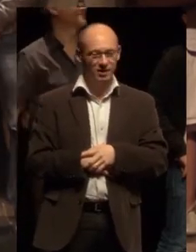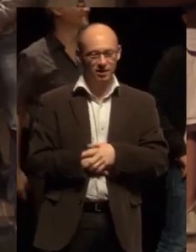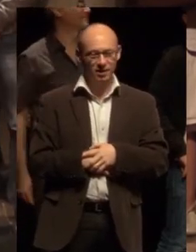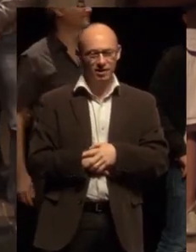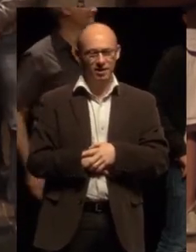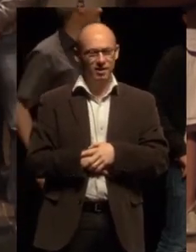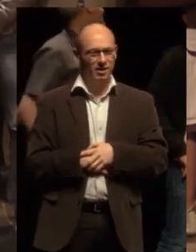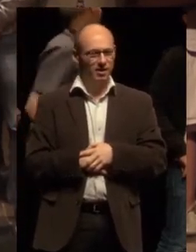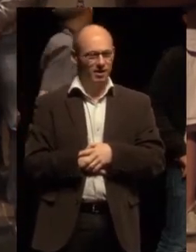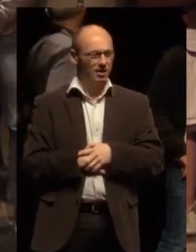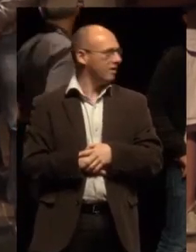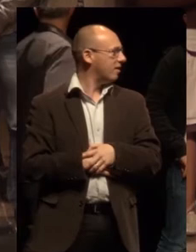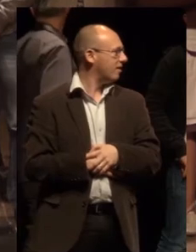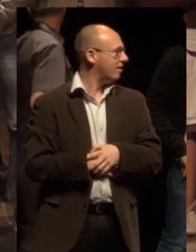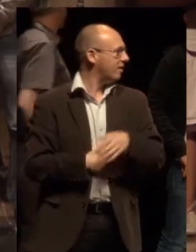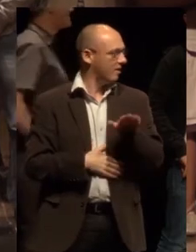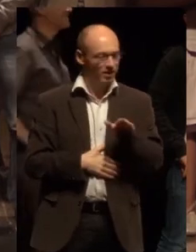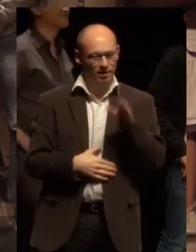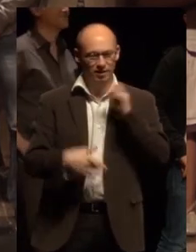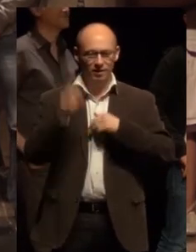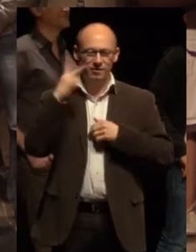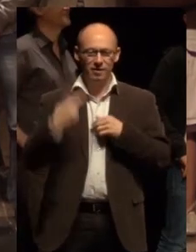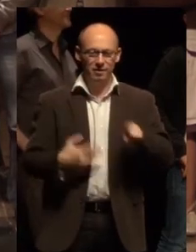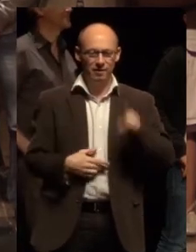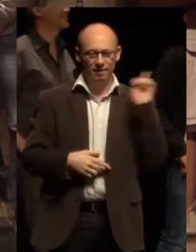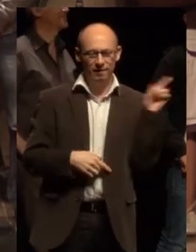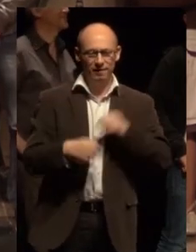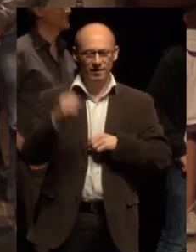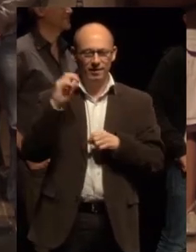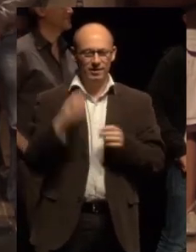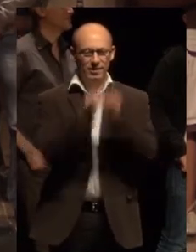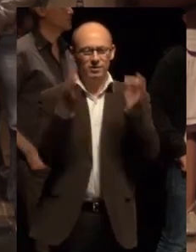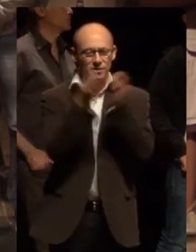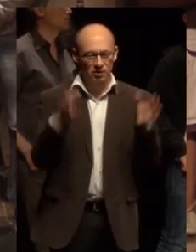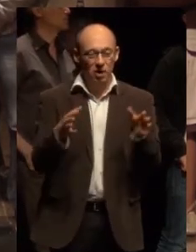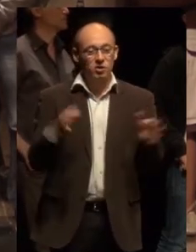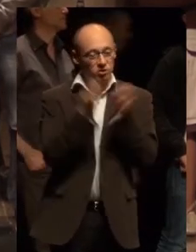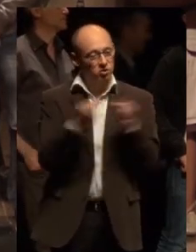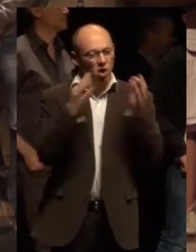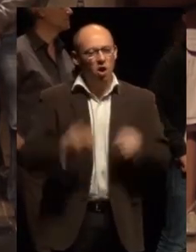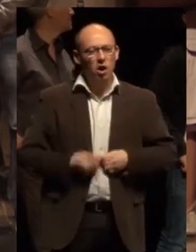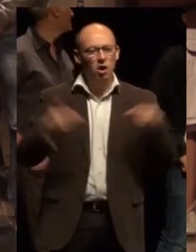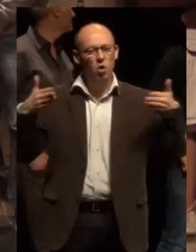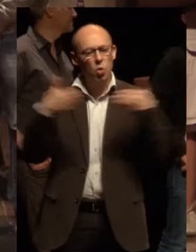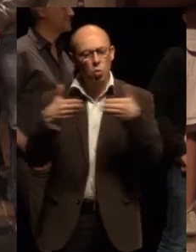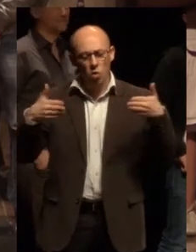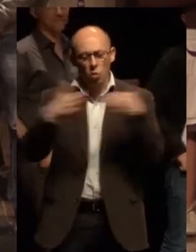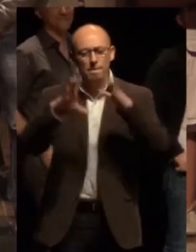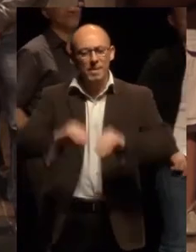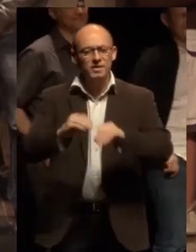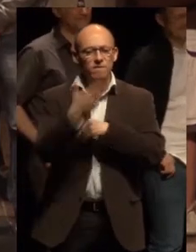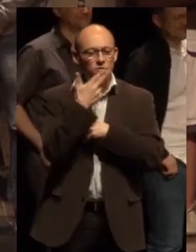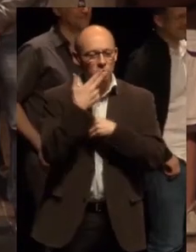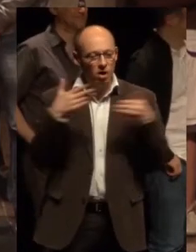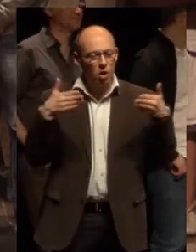J'avais l'habitude pendant longtemps d'aller toujours dans le coin fumeur, même si je ne fume pas, mais parce qu'il y a beaucoup de partage d'informations autour d'une cigarette.